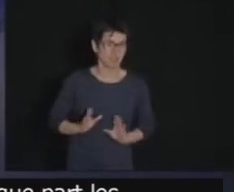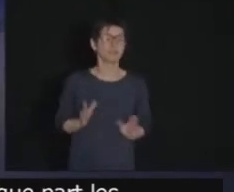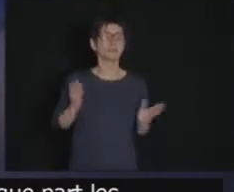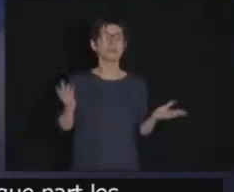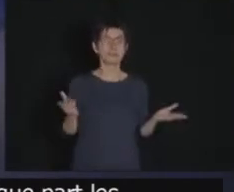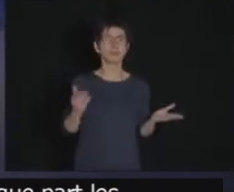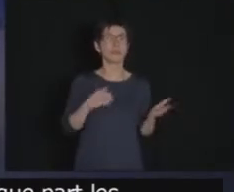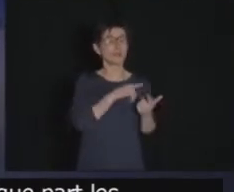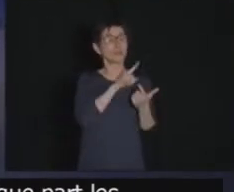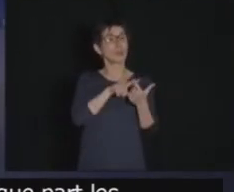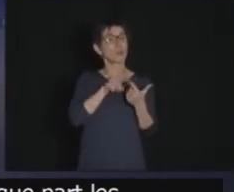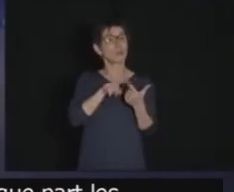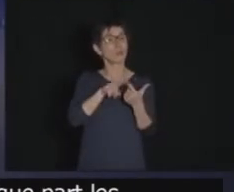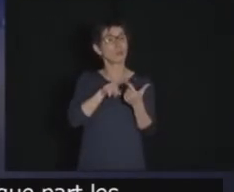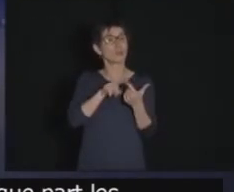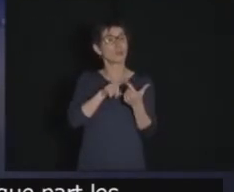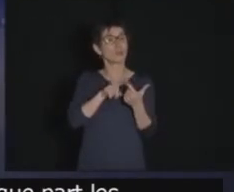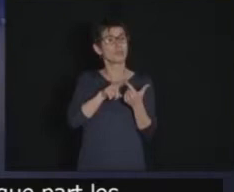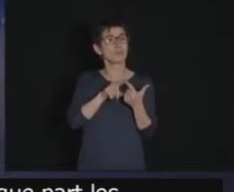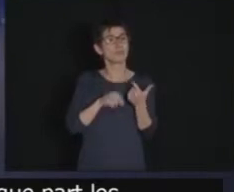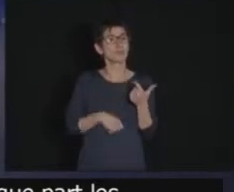a décidé